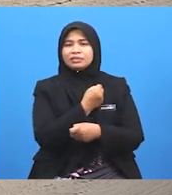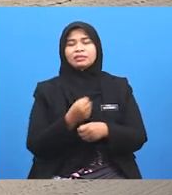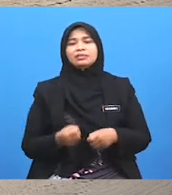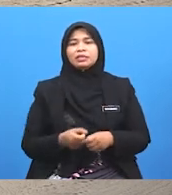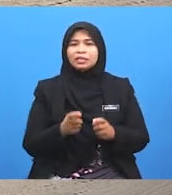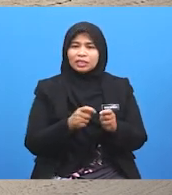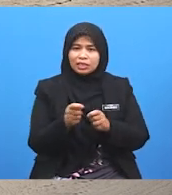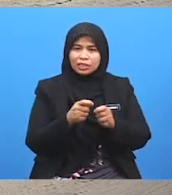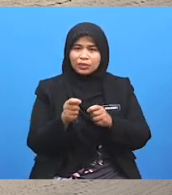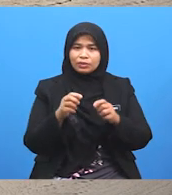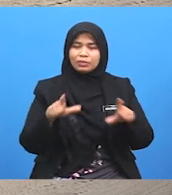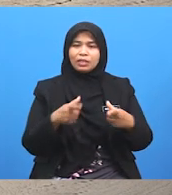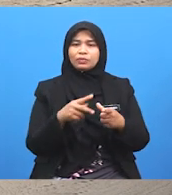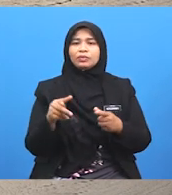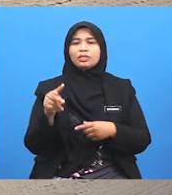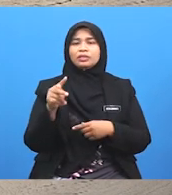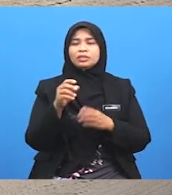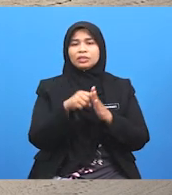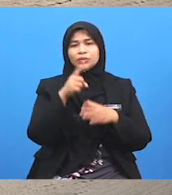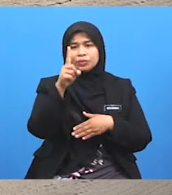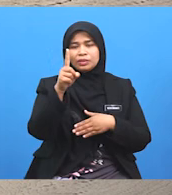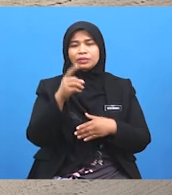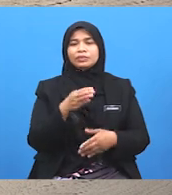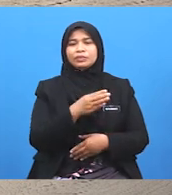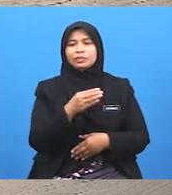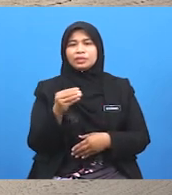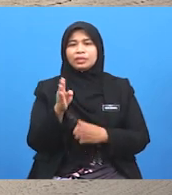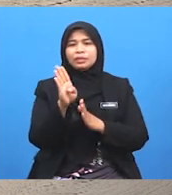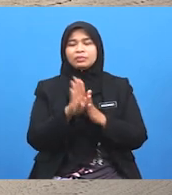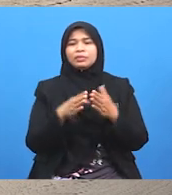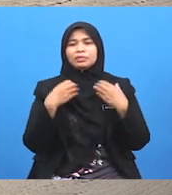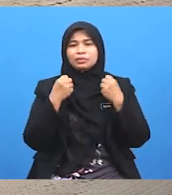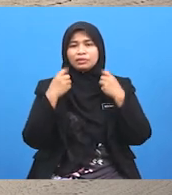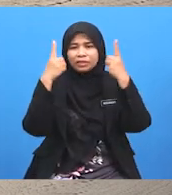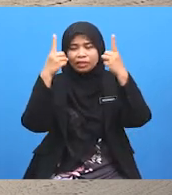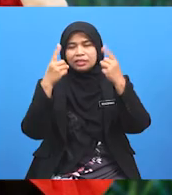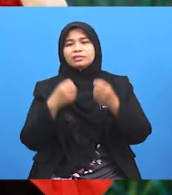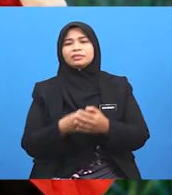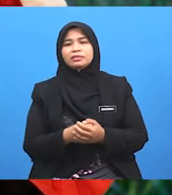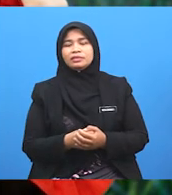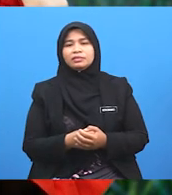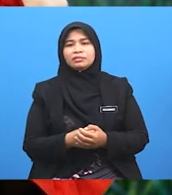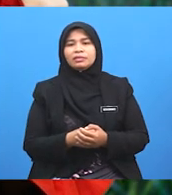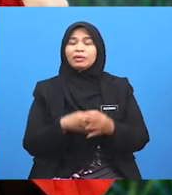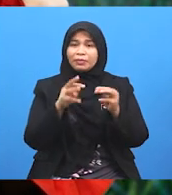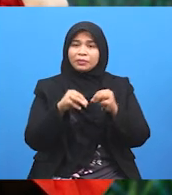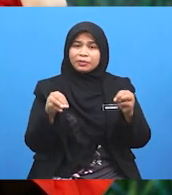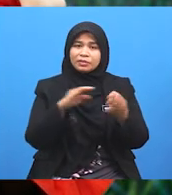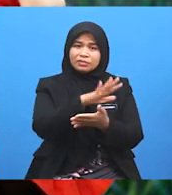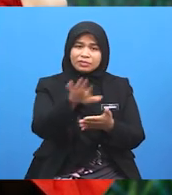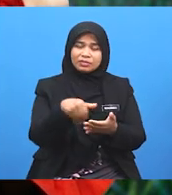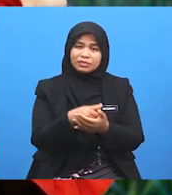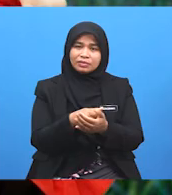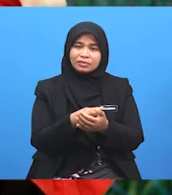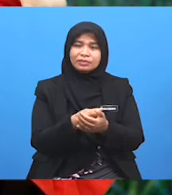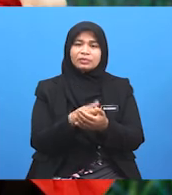tekun melakukan sesuatu dan berdedikasi. Murid sekalian,